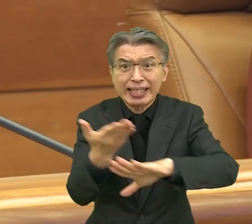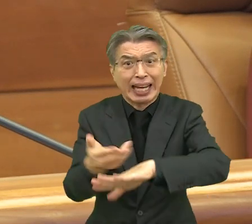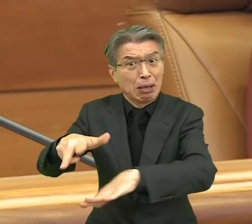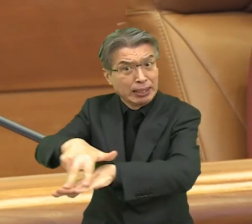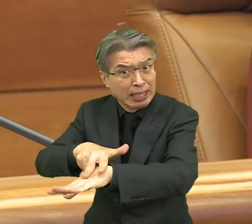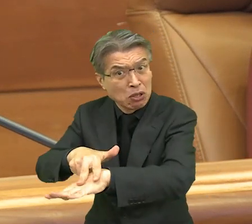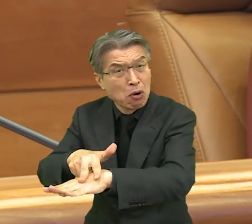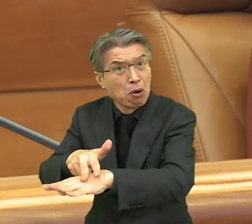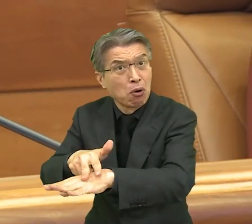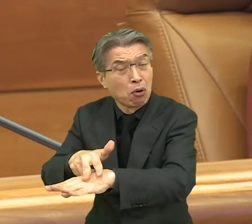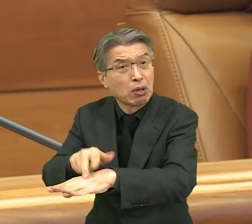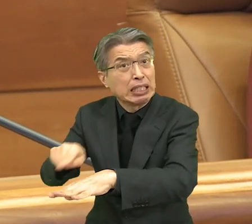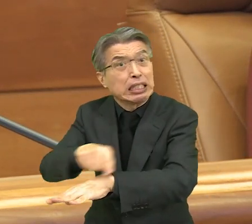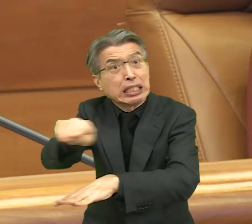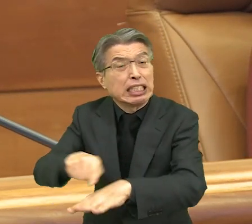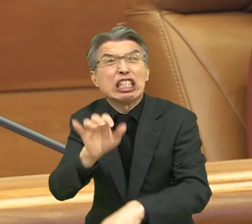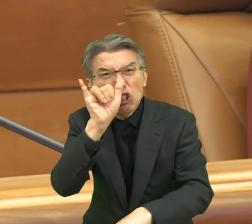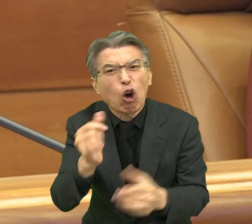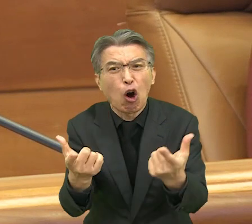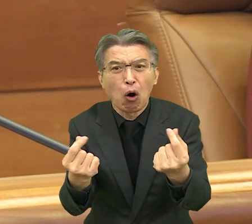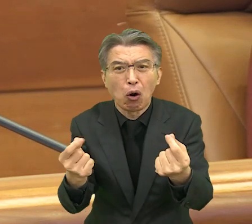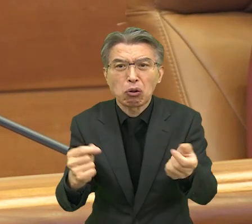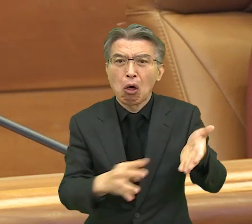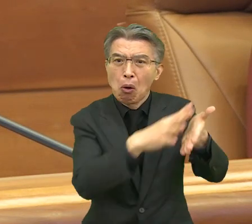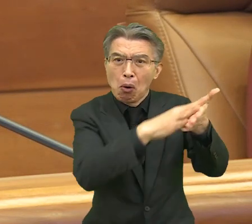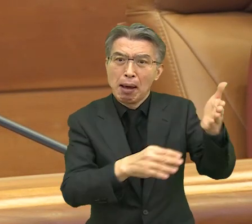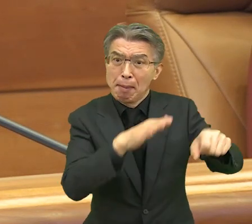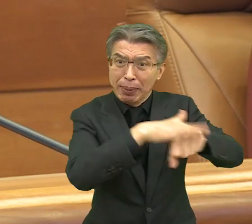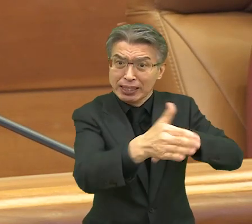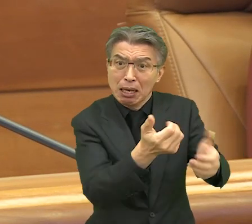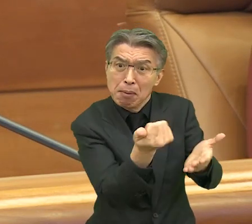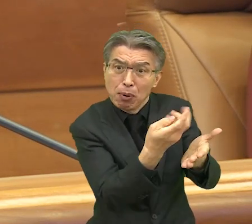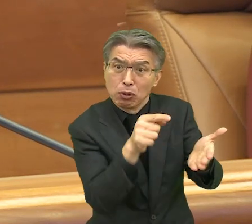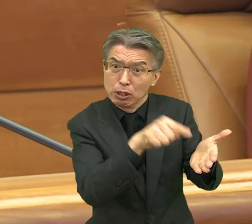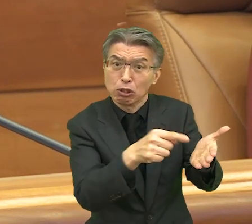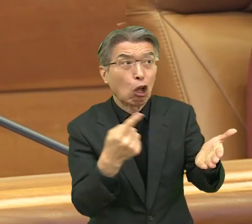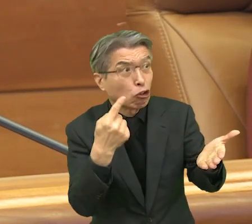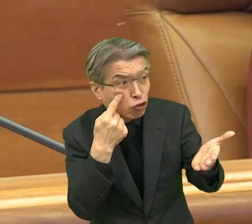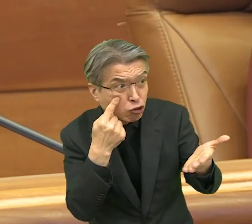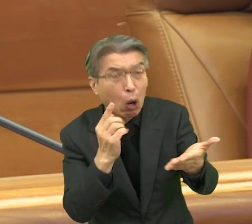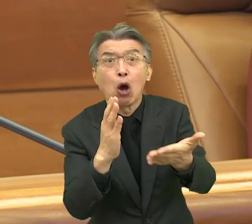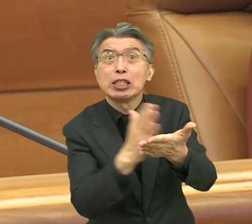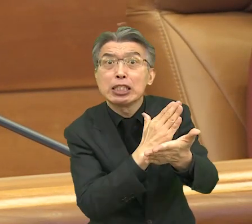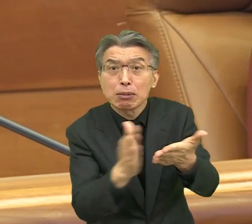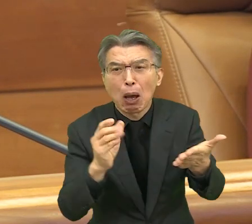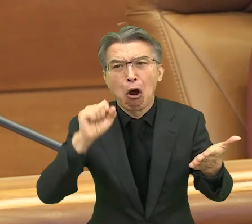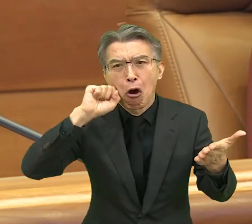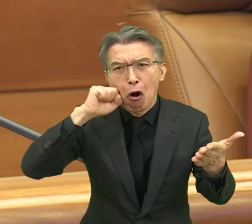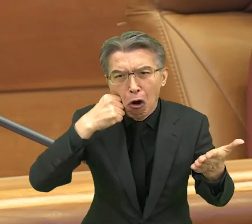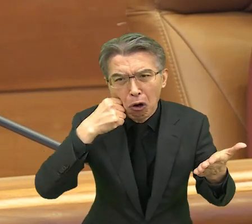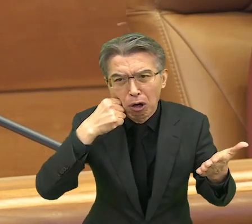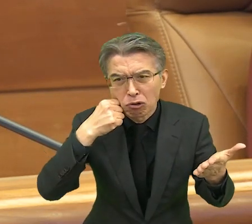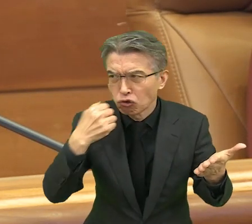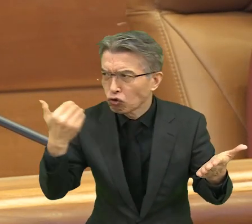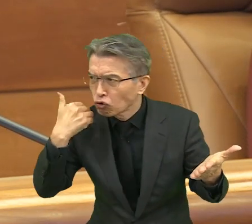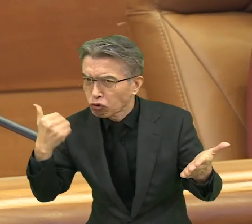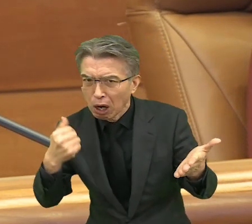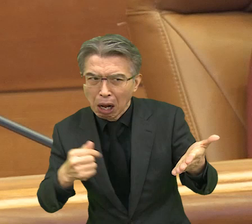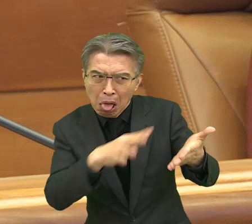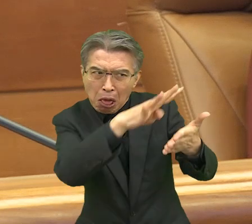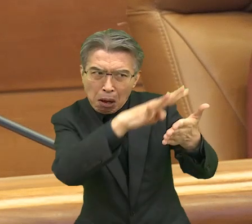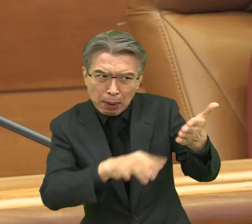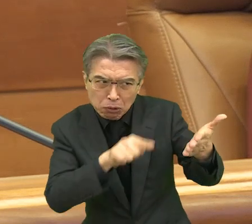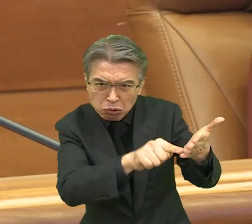존재합니다. 또한 바코드 방식의 일련 번호는 육안으로 식별이 어려워 누군가가 바코드를